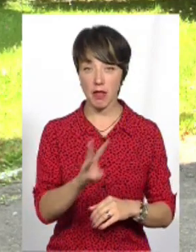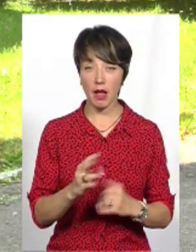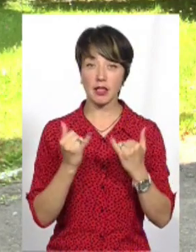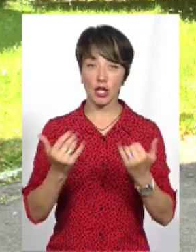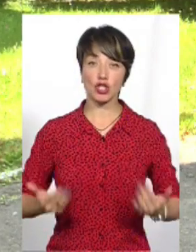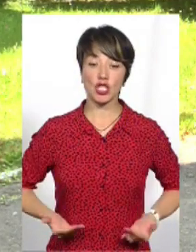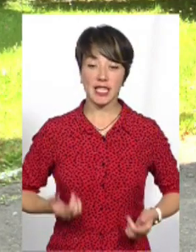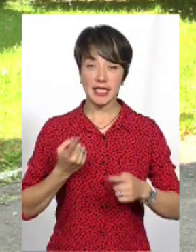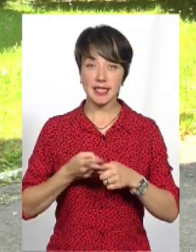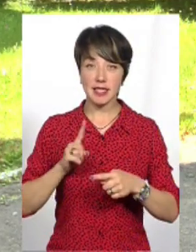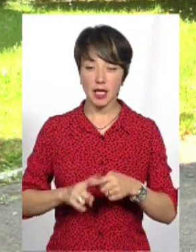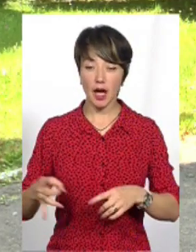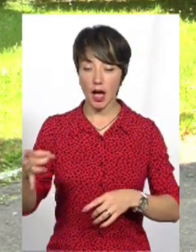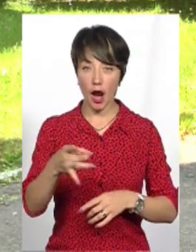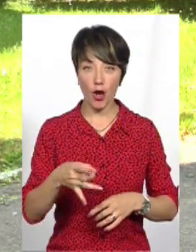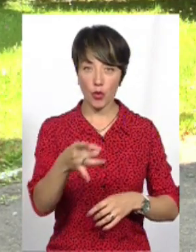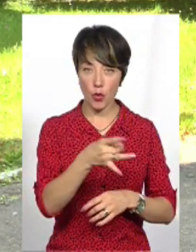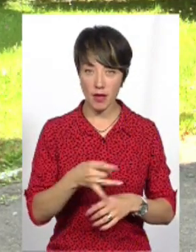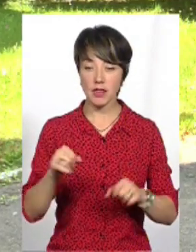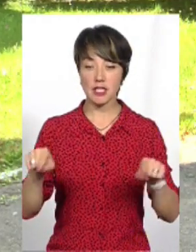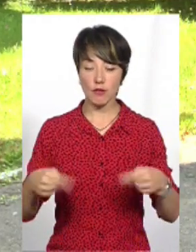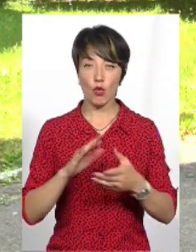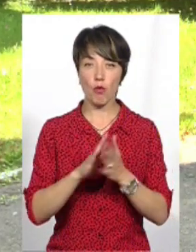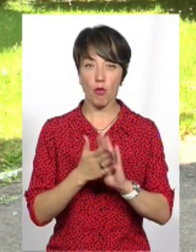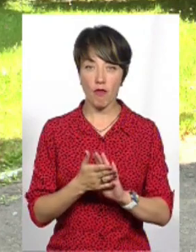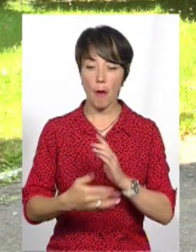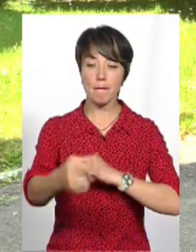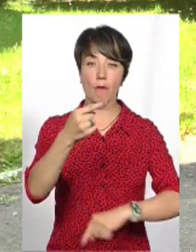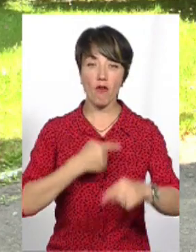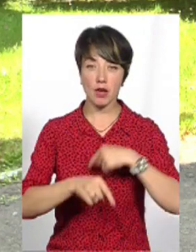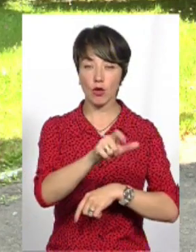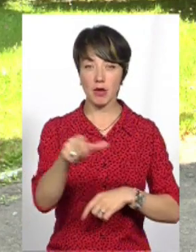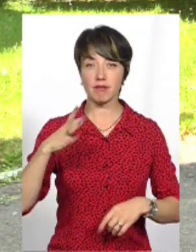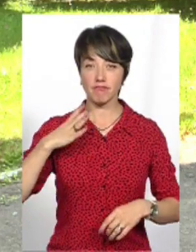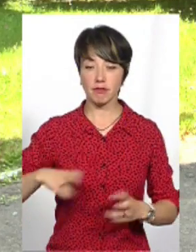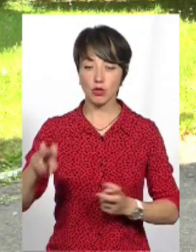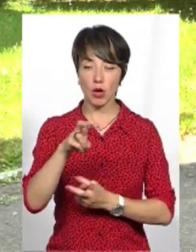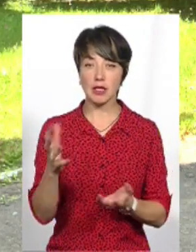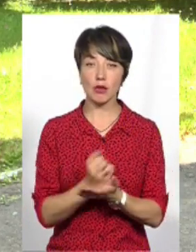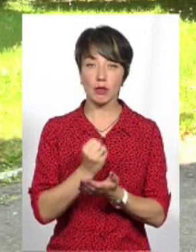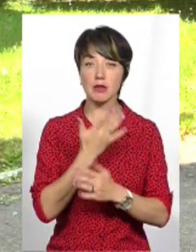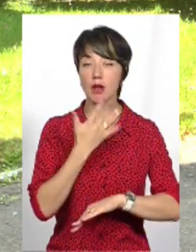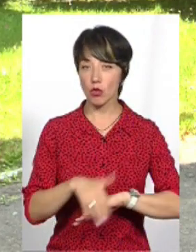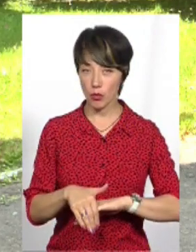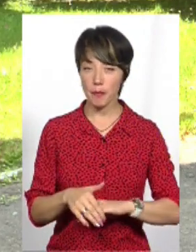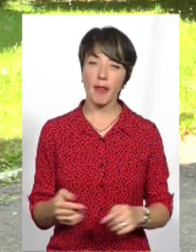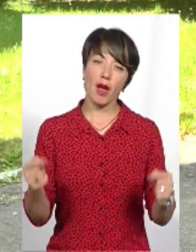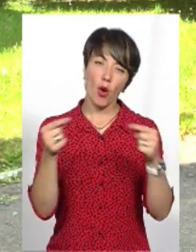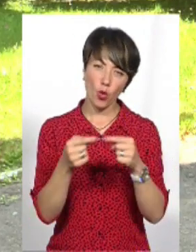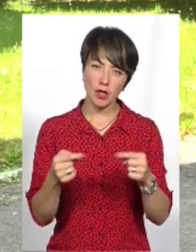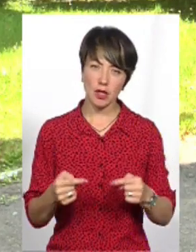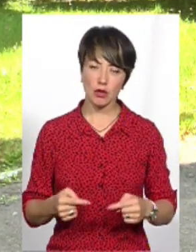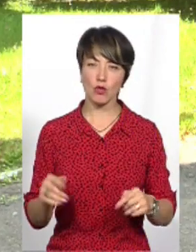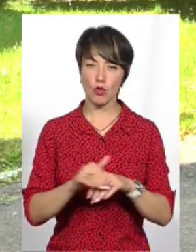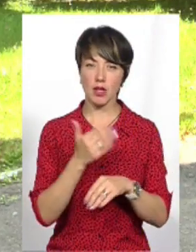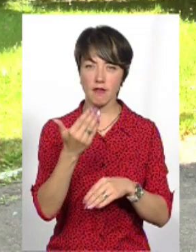жителів цих районів, створить умови для повернення громадян, які вимушені шукати заробіток за кордоном. Конкретизуйте, будь ласка,